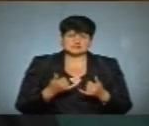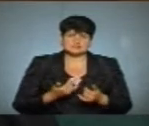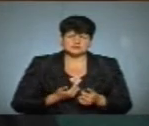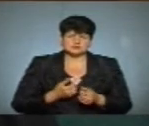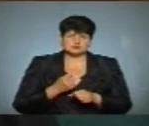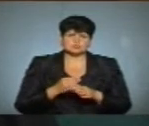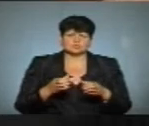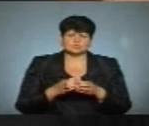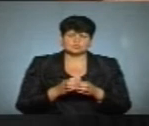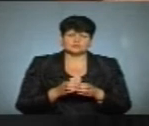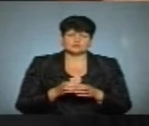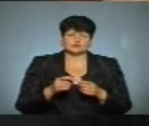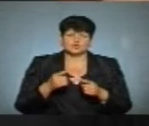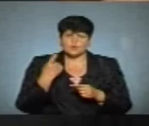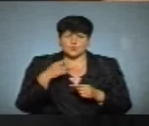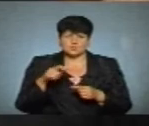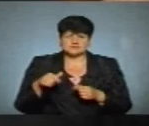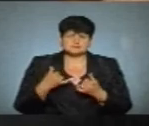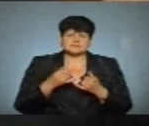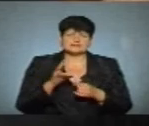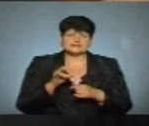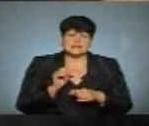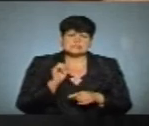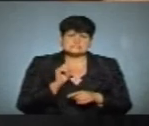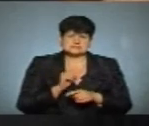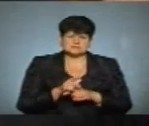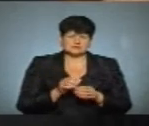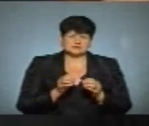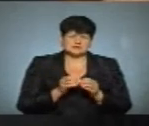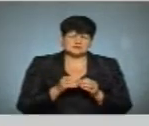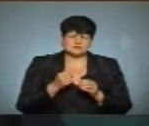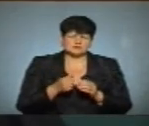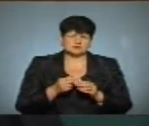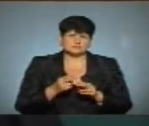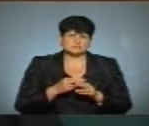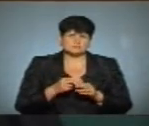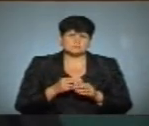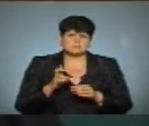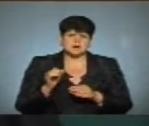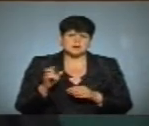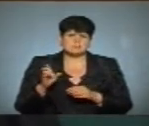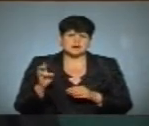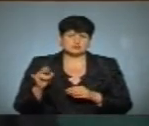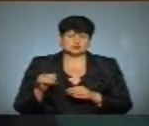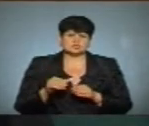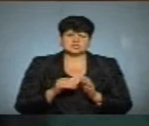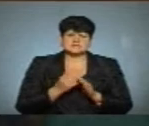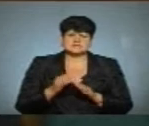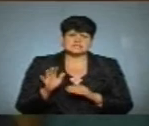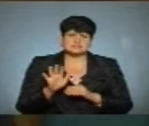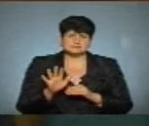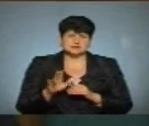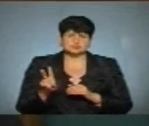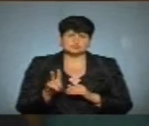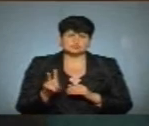групу осіб на замовлення та призначити йому здане кримінальне правопорушення покарання воді 10 років позбавлення волі. Бабанька за частину 5 статті 27, частину 2